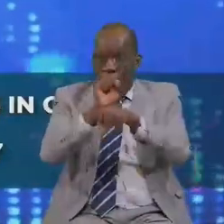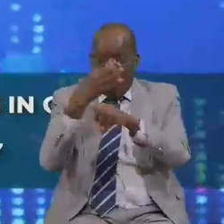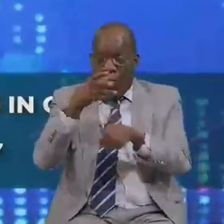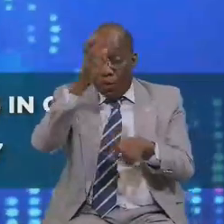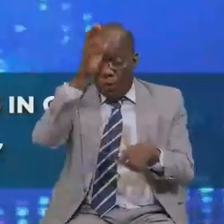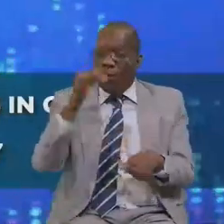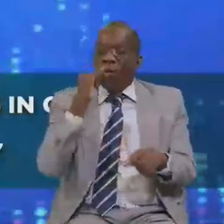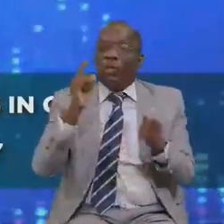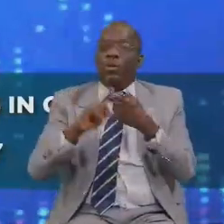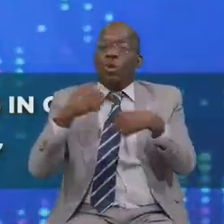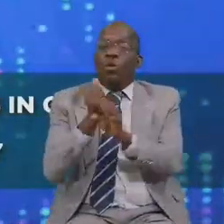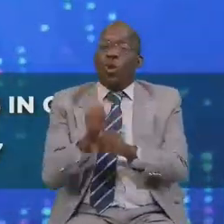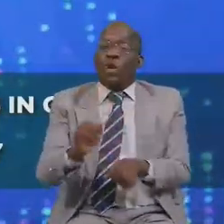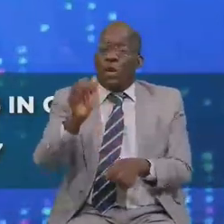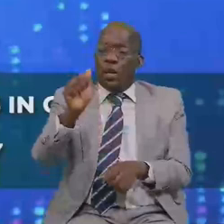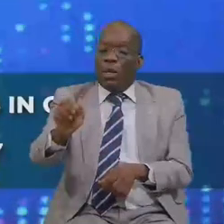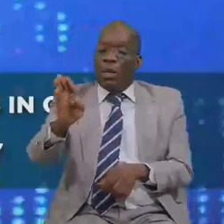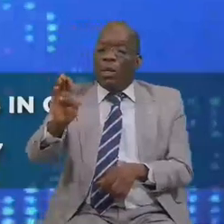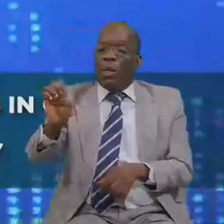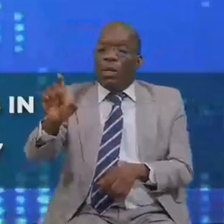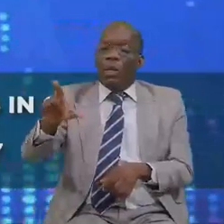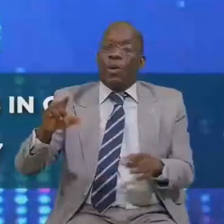Abel. C'est pousser